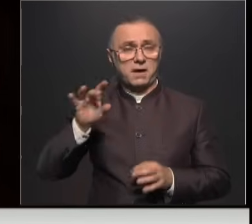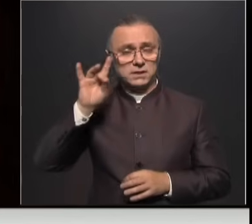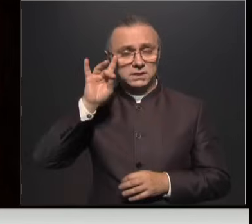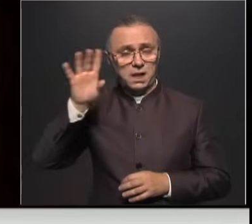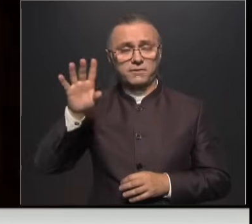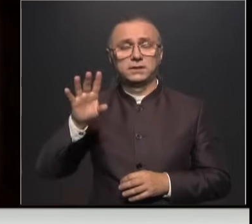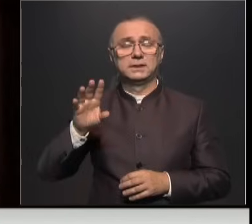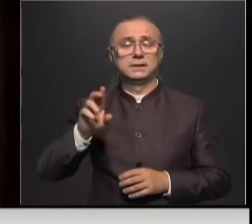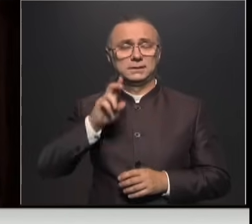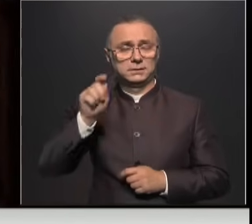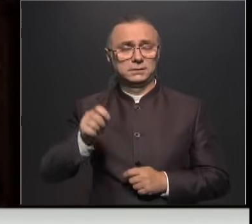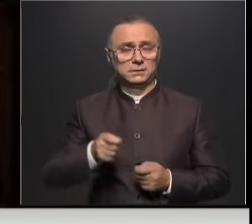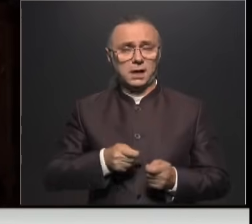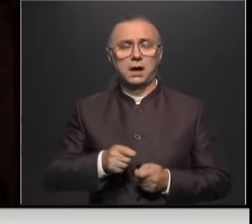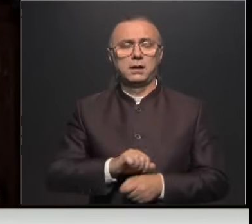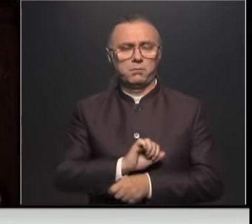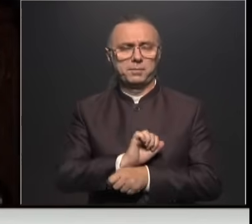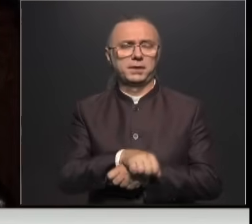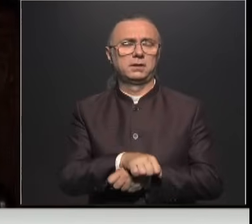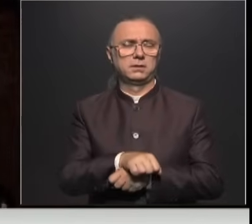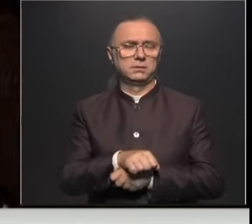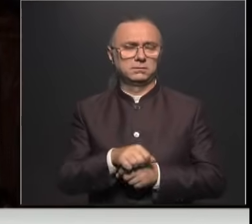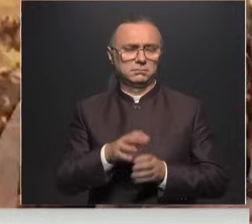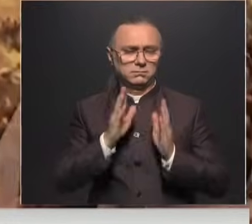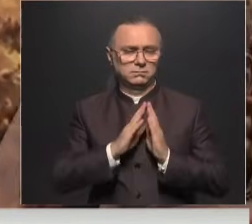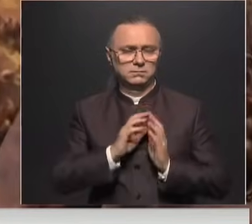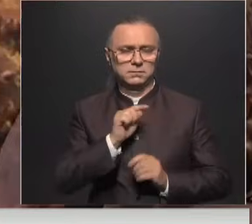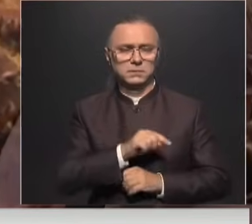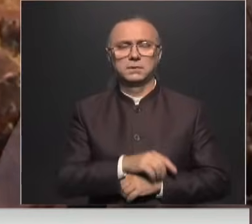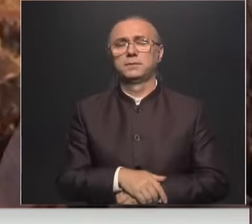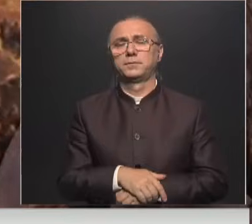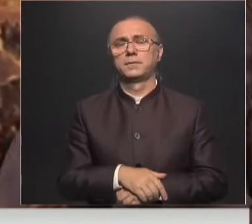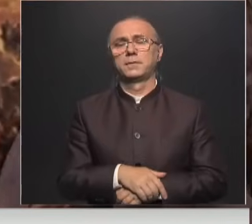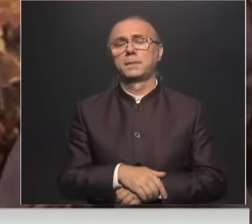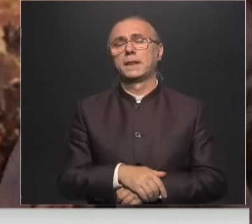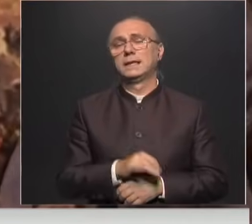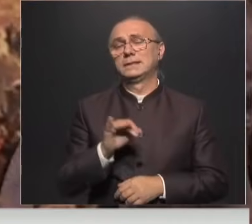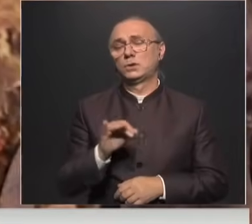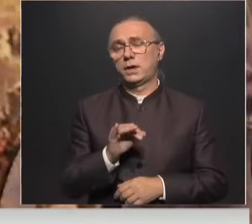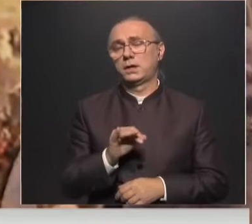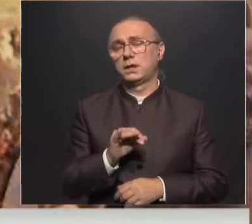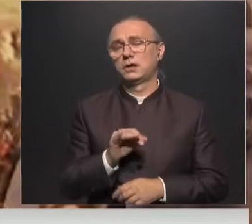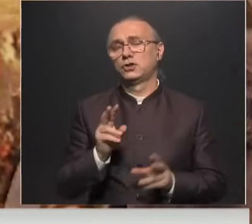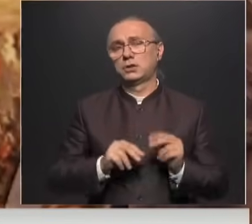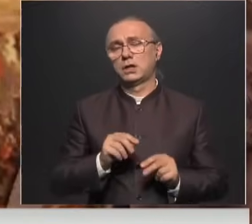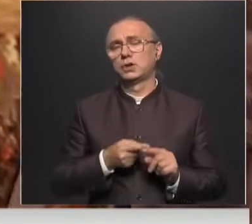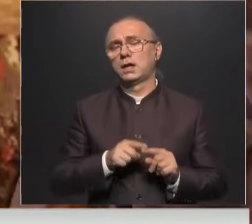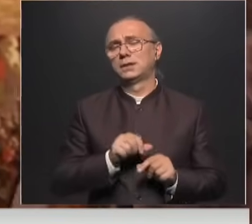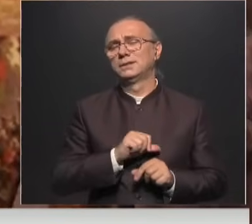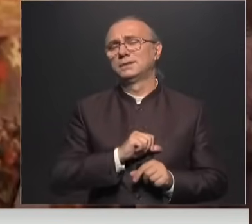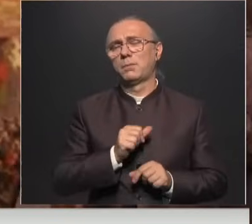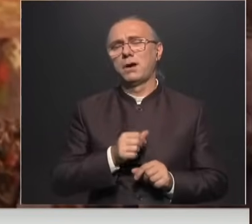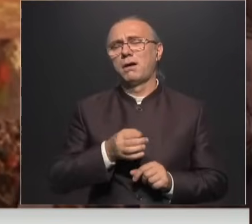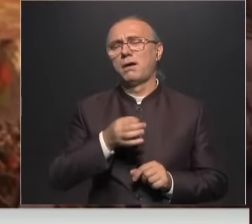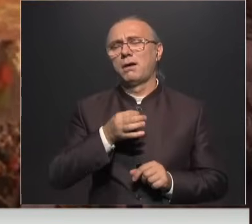о грядущем восстановлении православия на Востоке. Историки полагают, что вот это самая ранняя